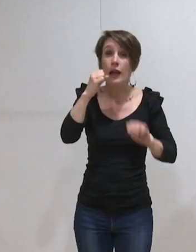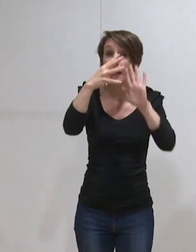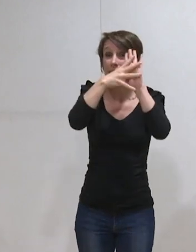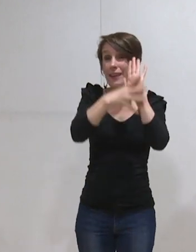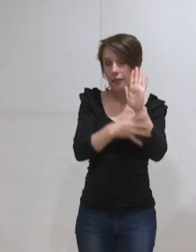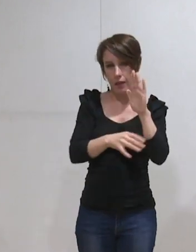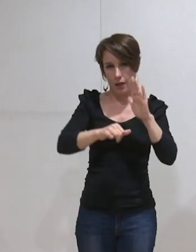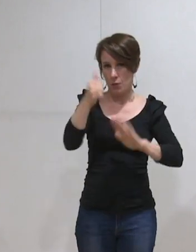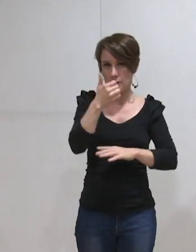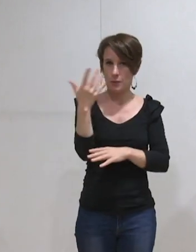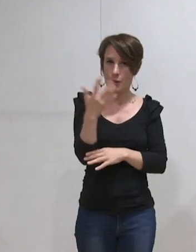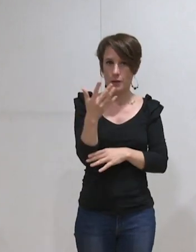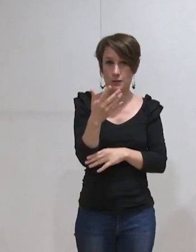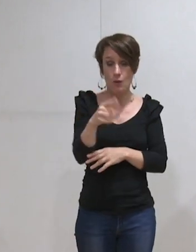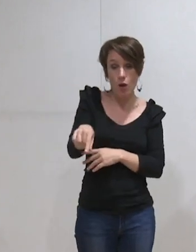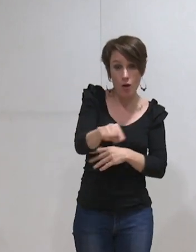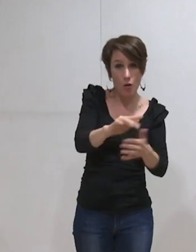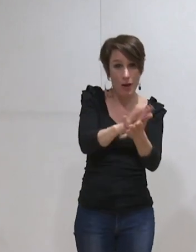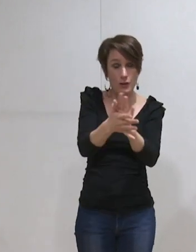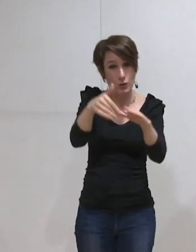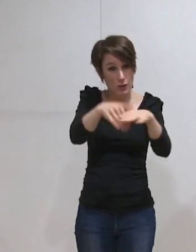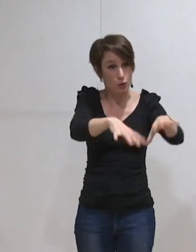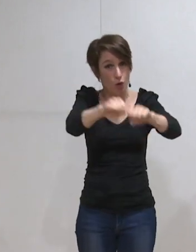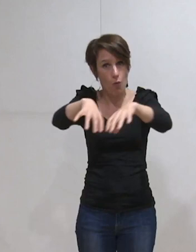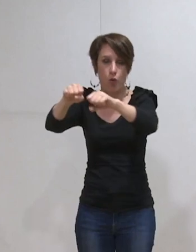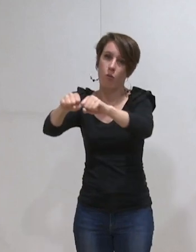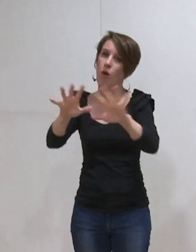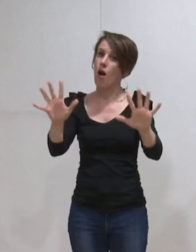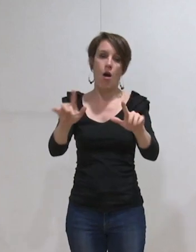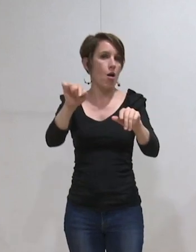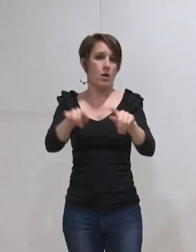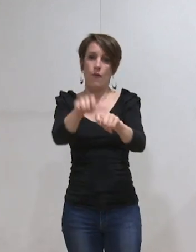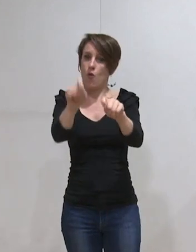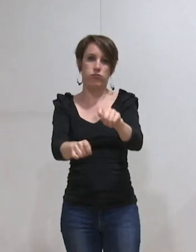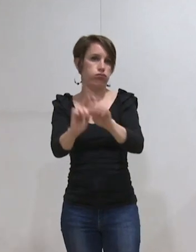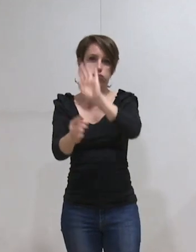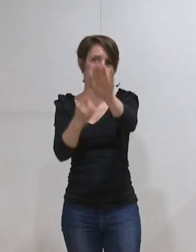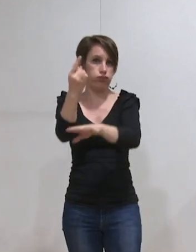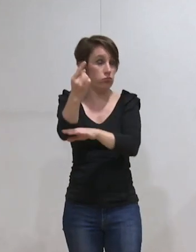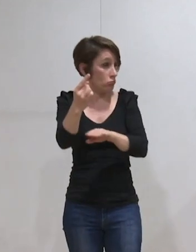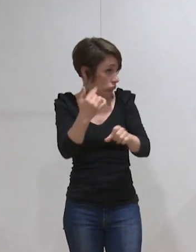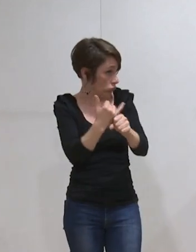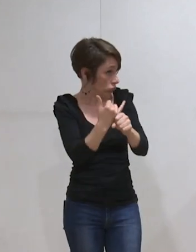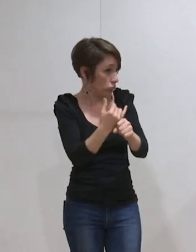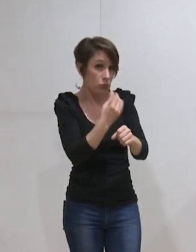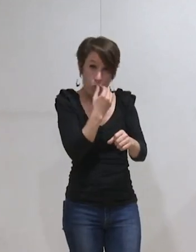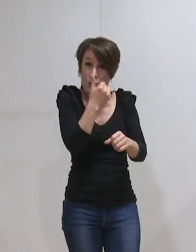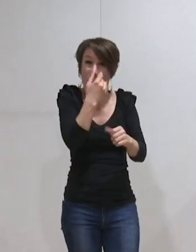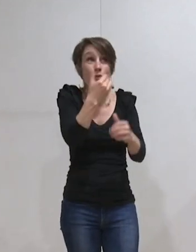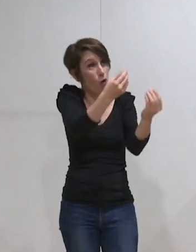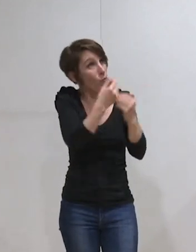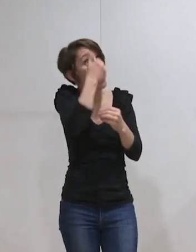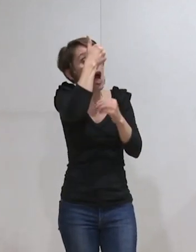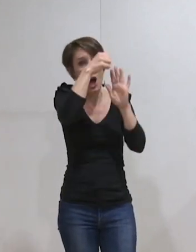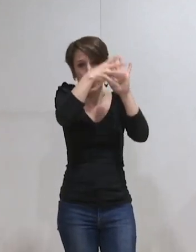péril l'emploi des associations très bien voilà un critère bon alors effectivement on a eu le débat tout à l'heure